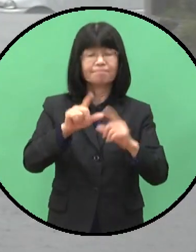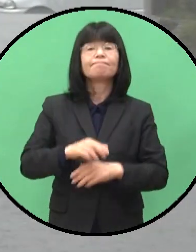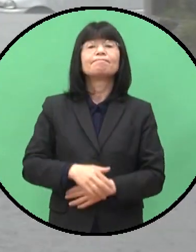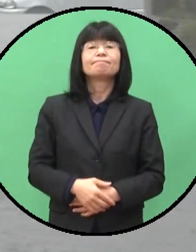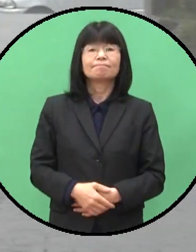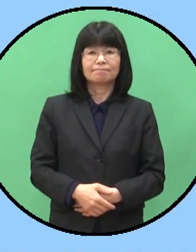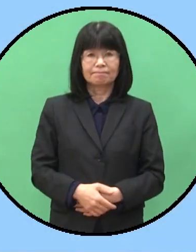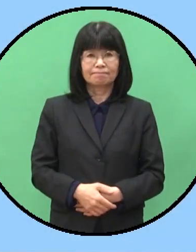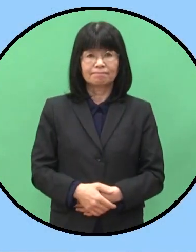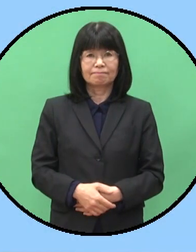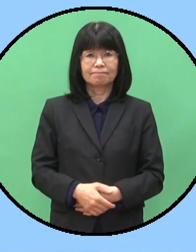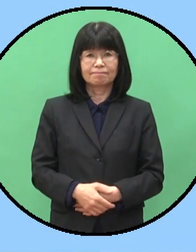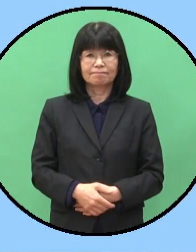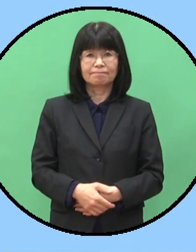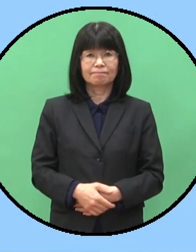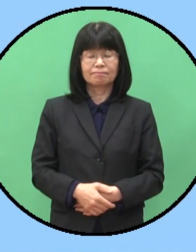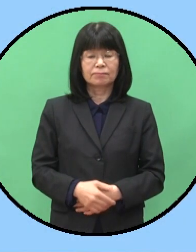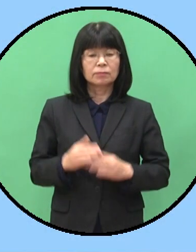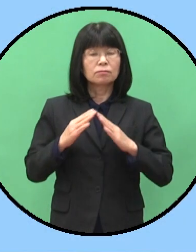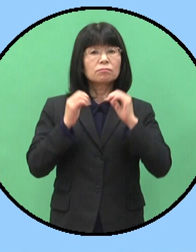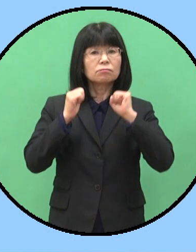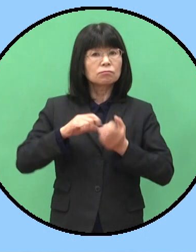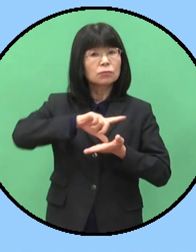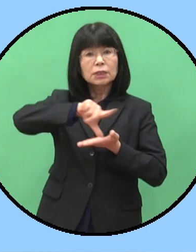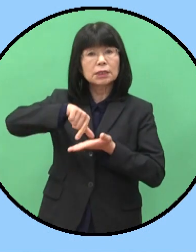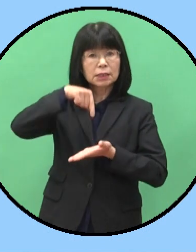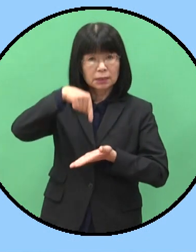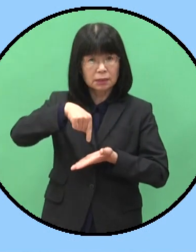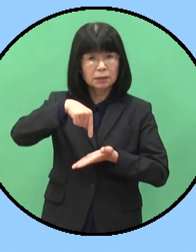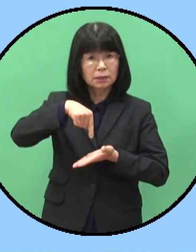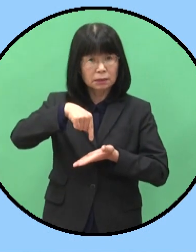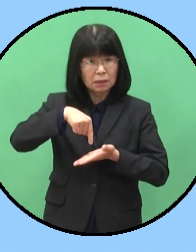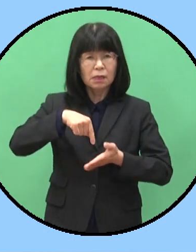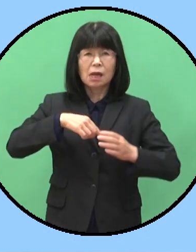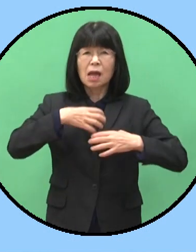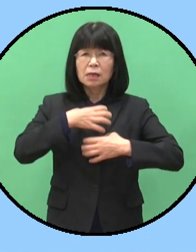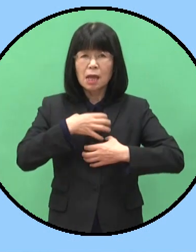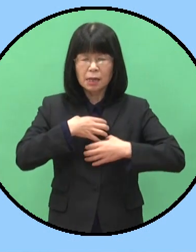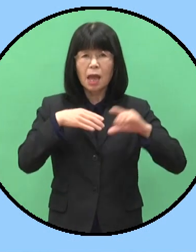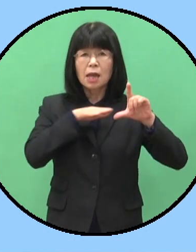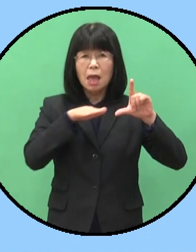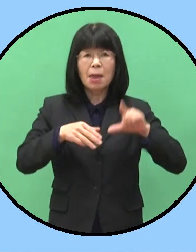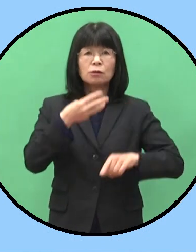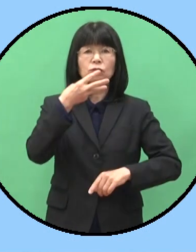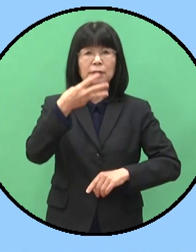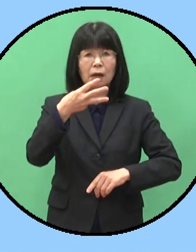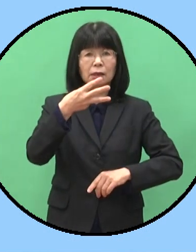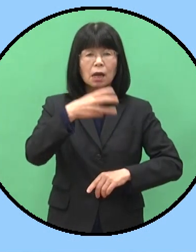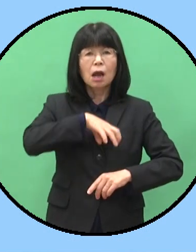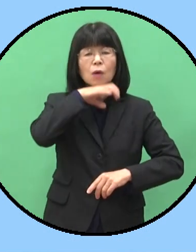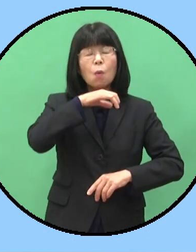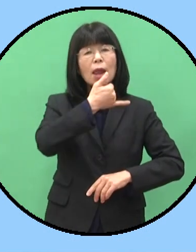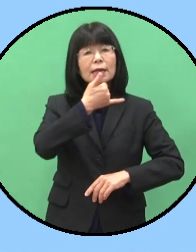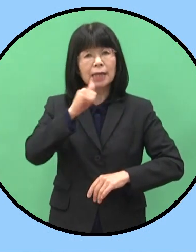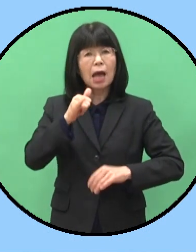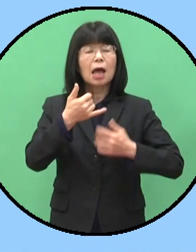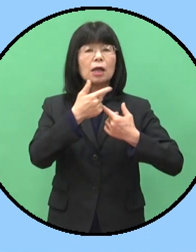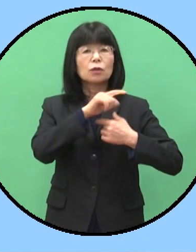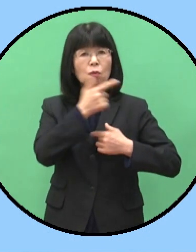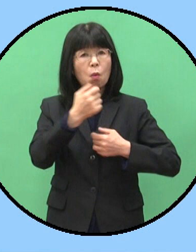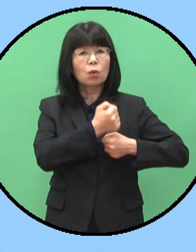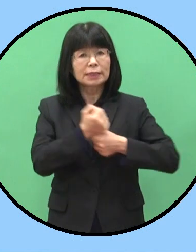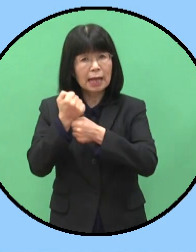。お住まいの地域に警戒レベル3の高齢者等避難が発令された